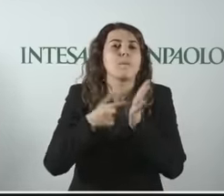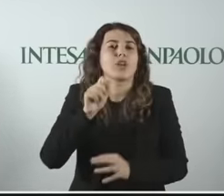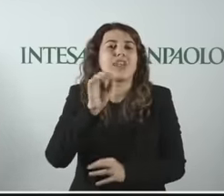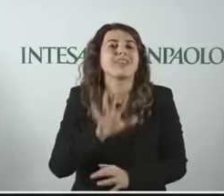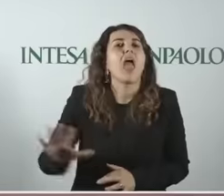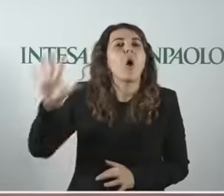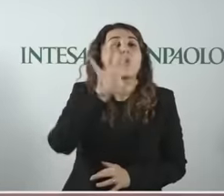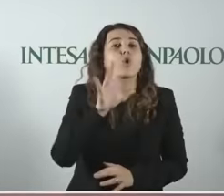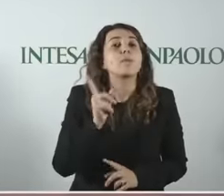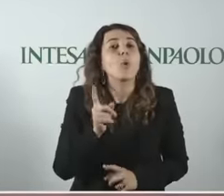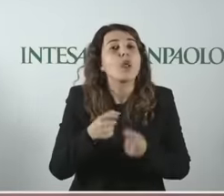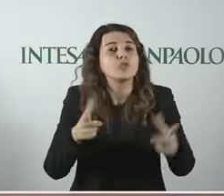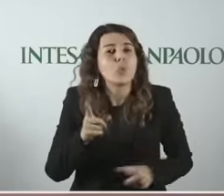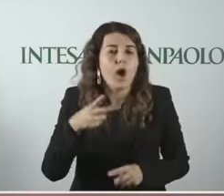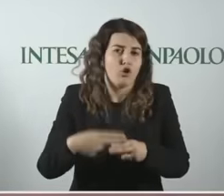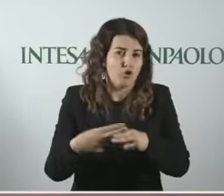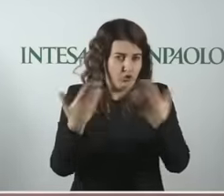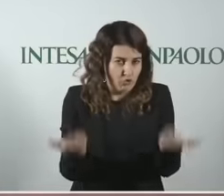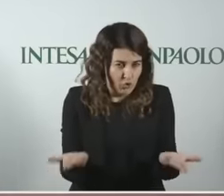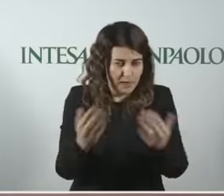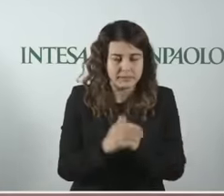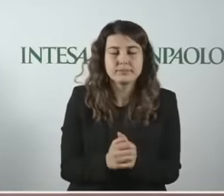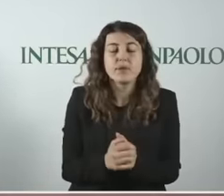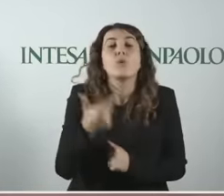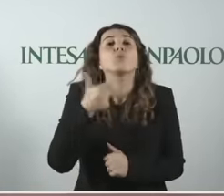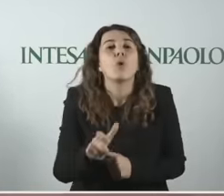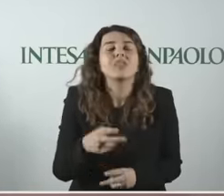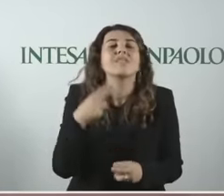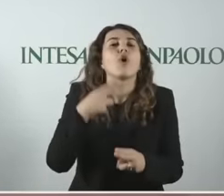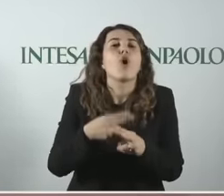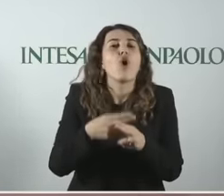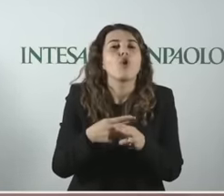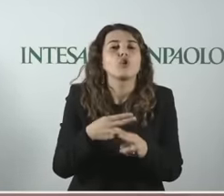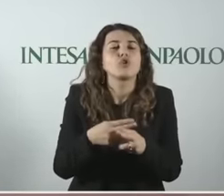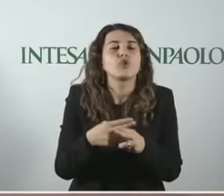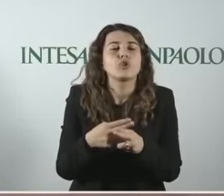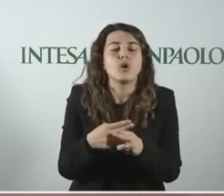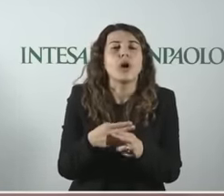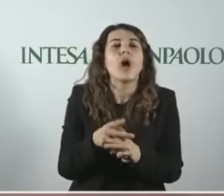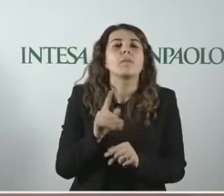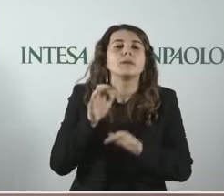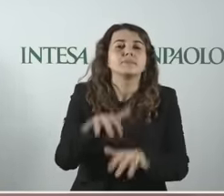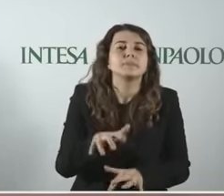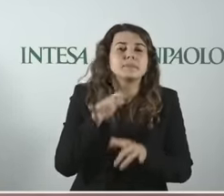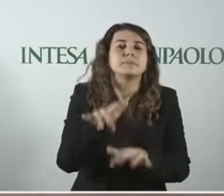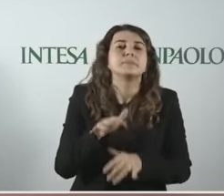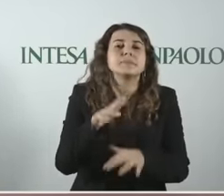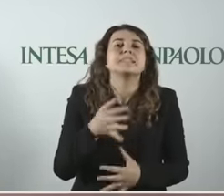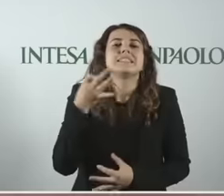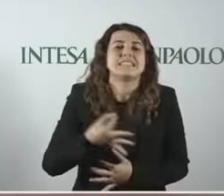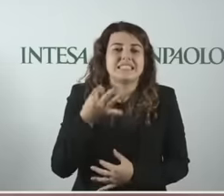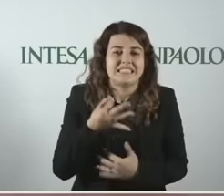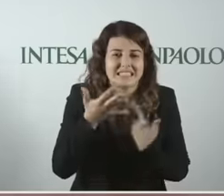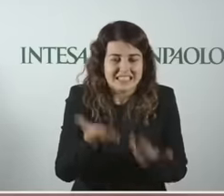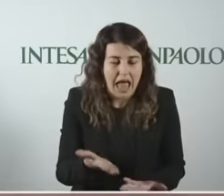ovvero Roma perché a Roma si andava in pellegrinaggio Certo era ancora